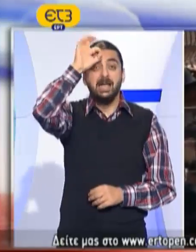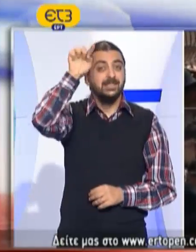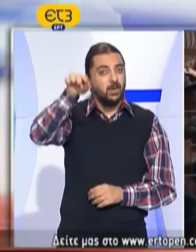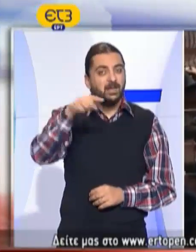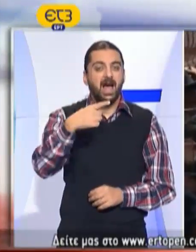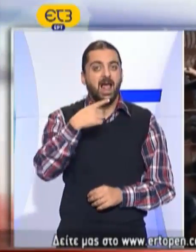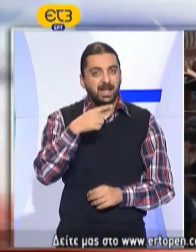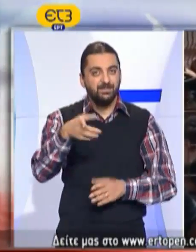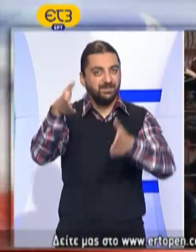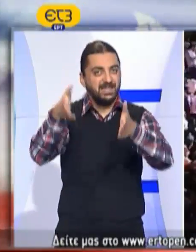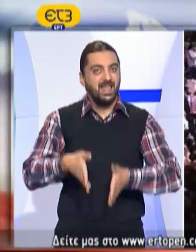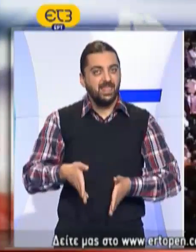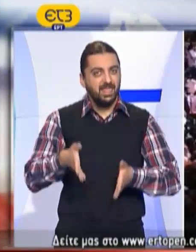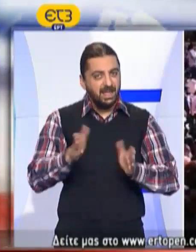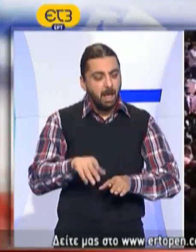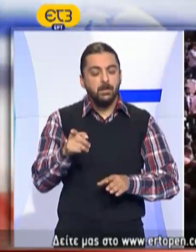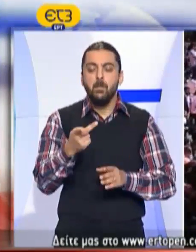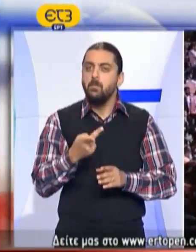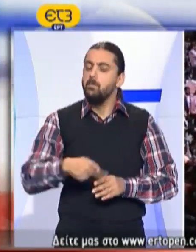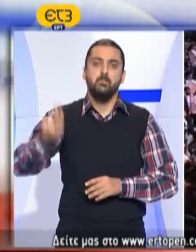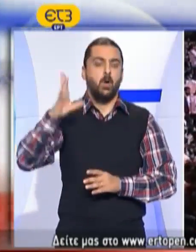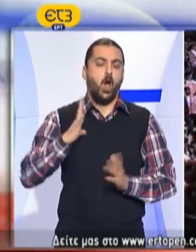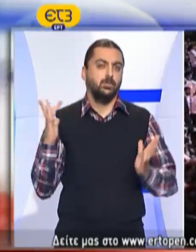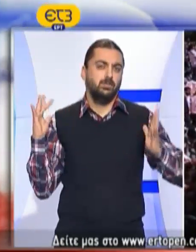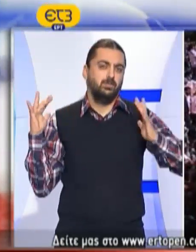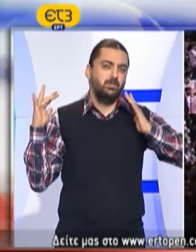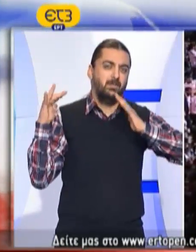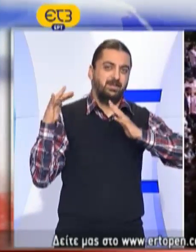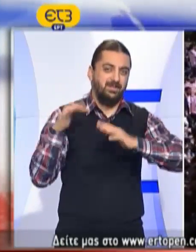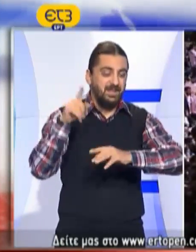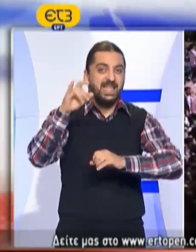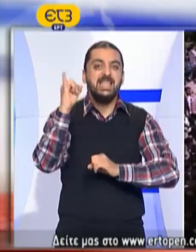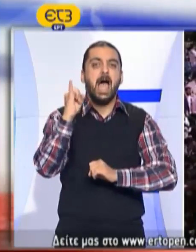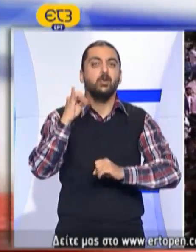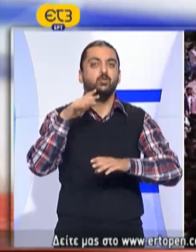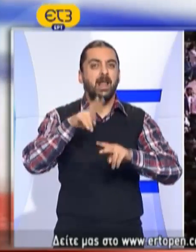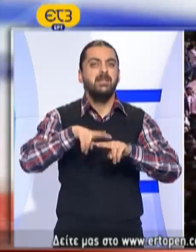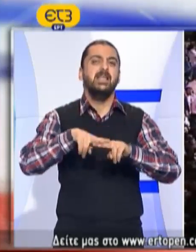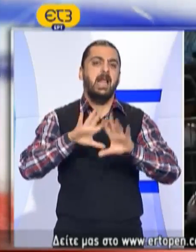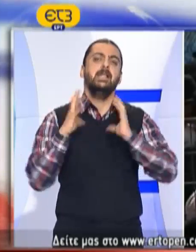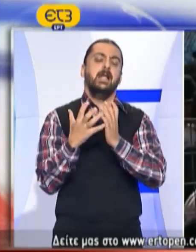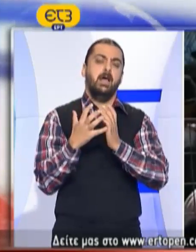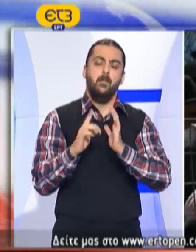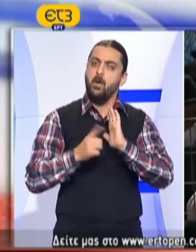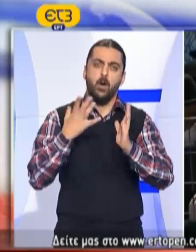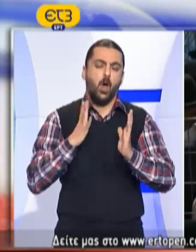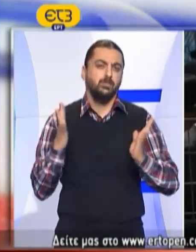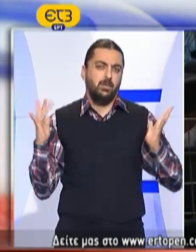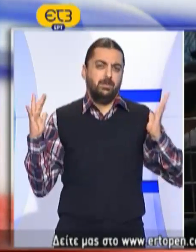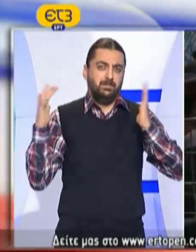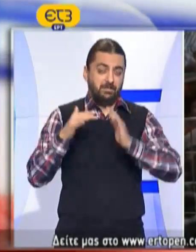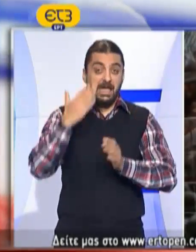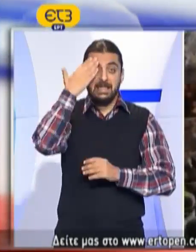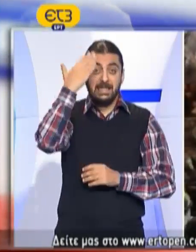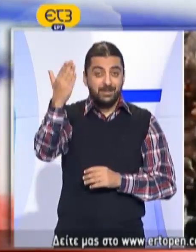η κηδεία του Γιώσεφ ήταν η μαζικότερη σε συμμετοχή που έχει γίνει ποτέ στην Ιερουσαλήμ και στη χώρα γενικότερα. Σε ένδειξη τιμής, το